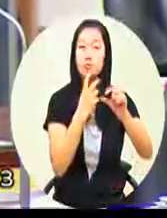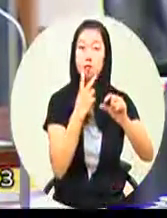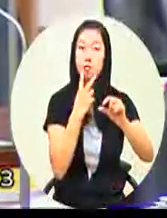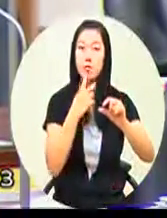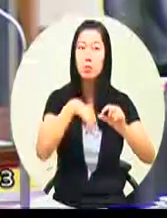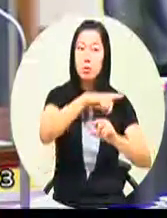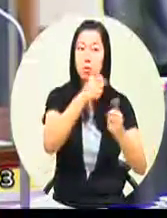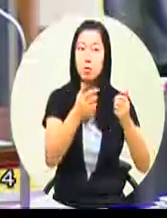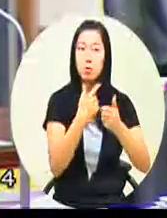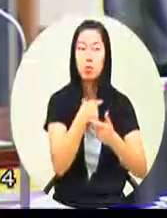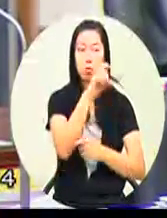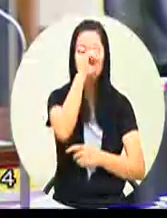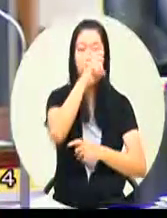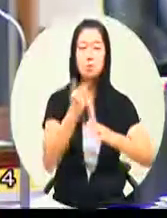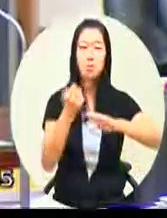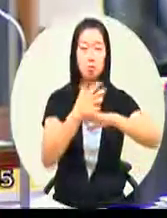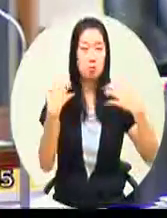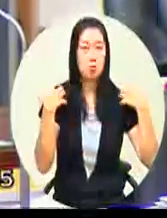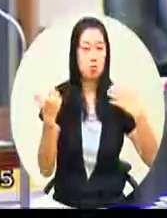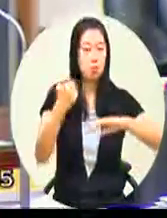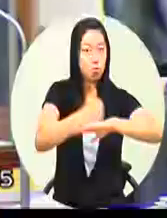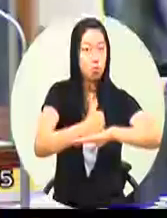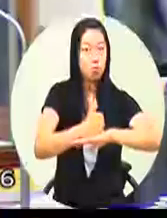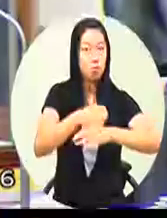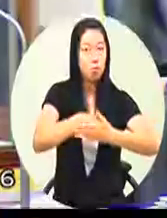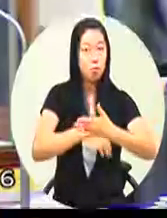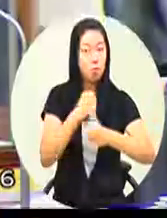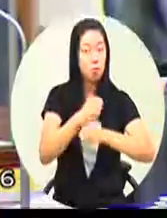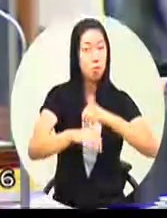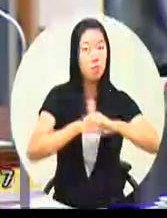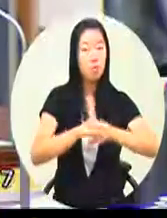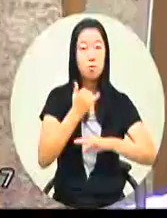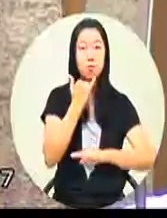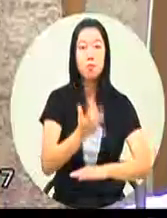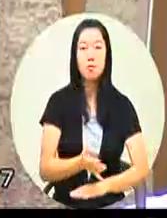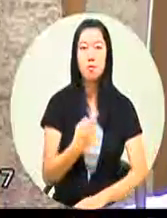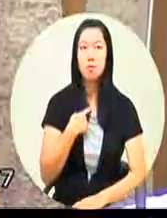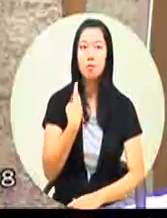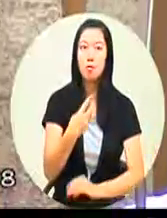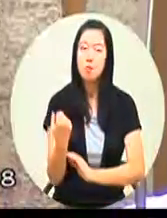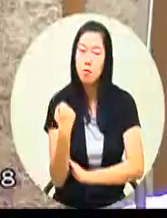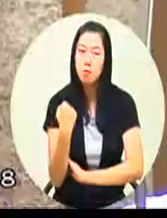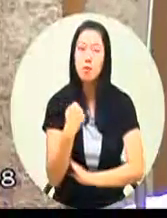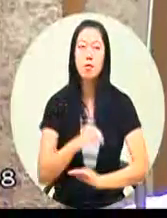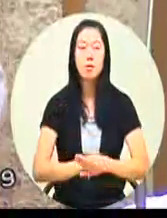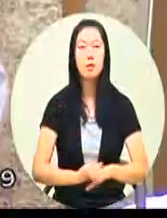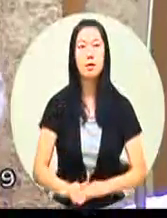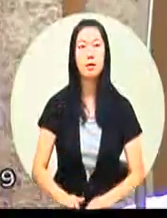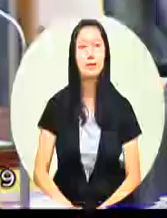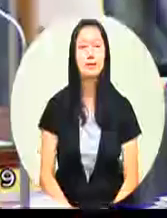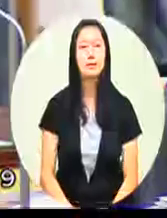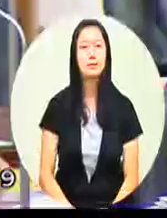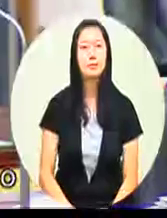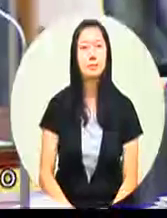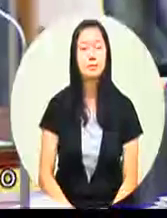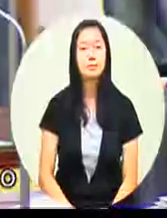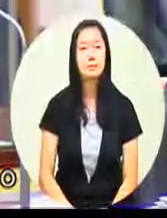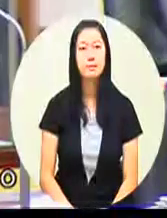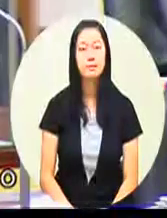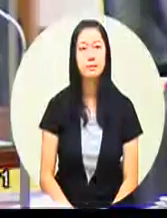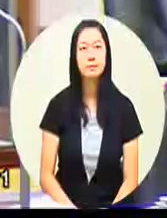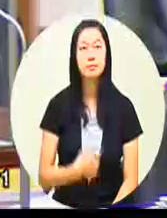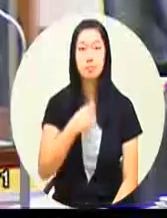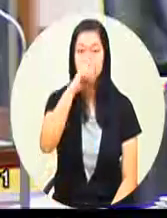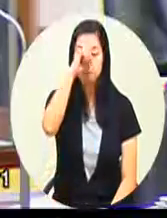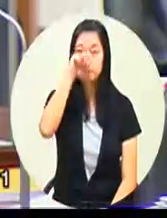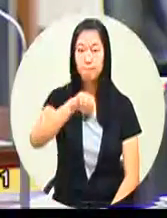望在你的任内啊把它完成，这样可以吗？ 了解，好，我们尽量来努力这样的一个部分。 好，谢谢你啊。我希望说